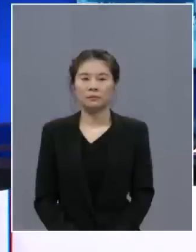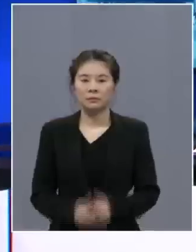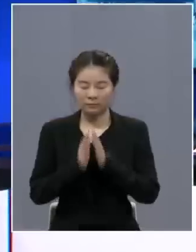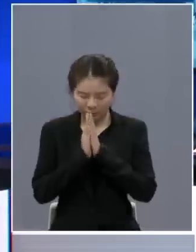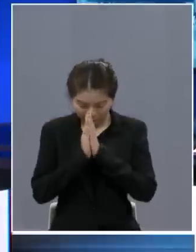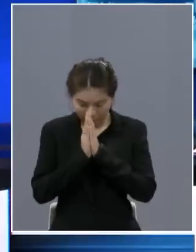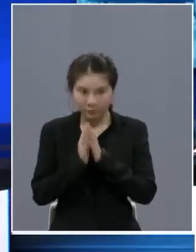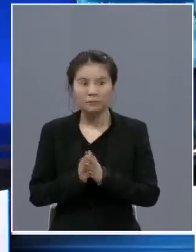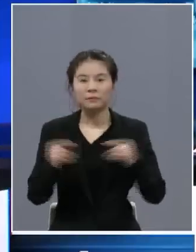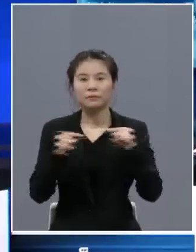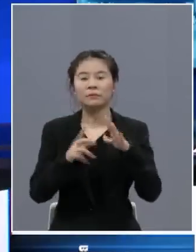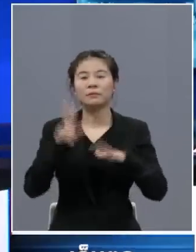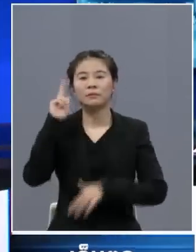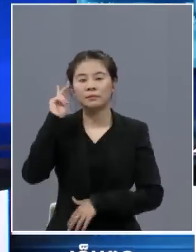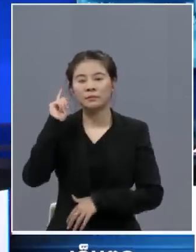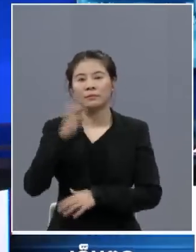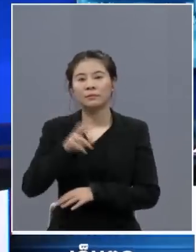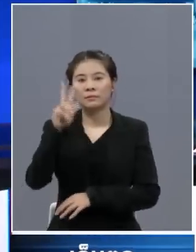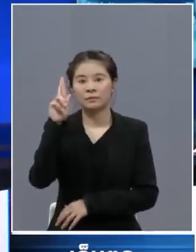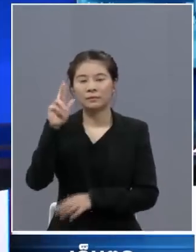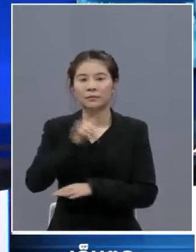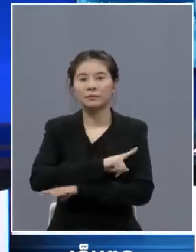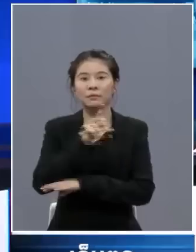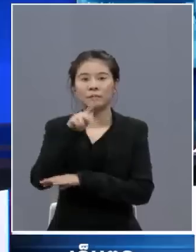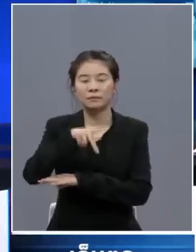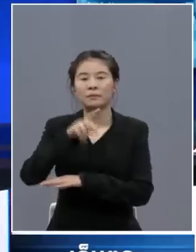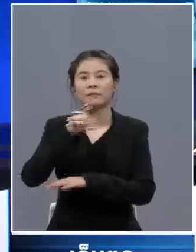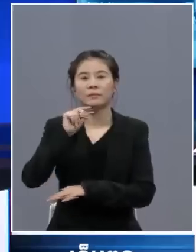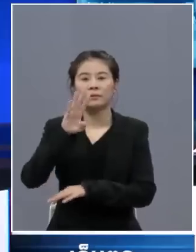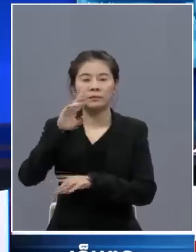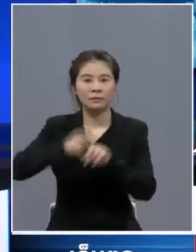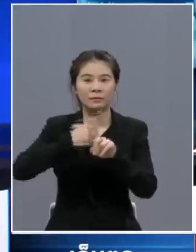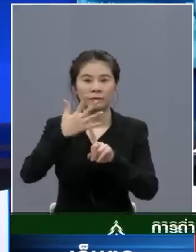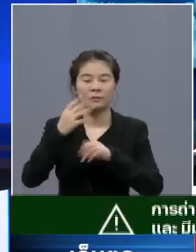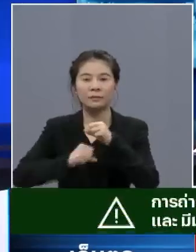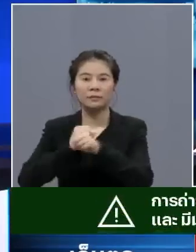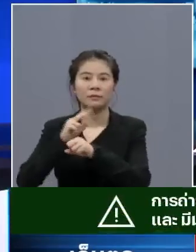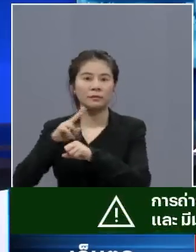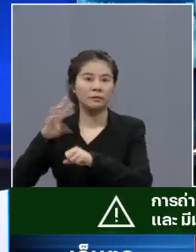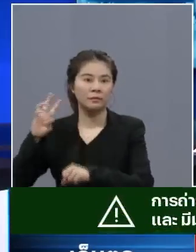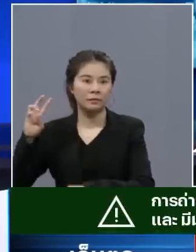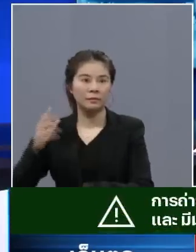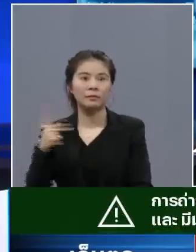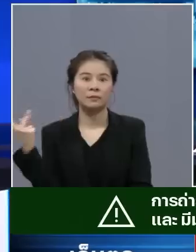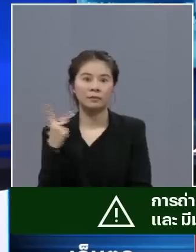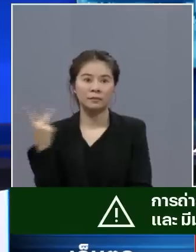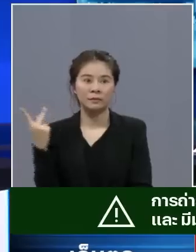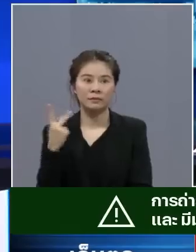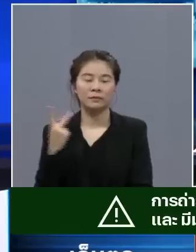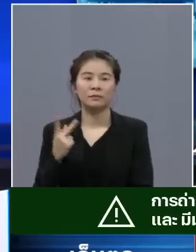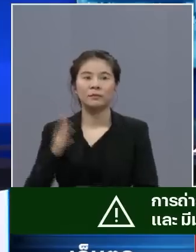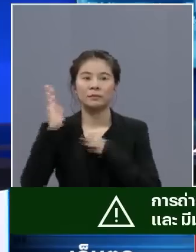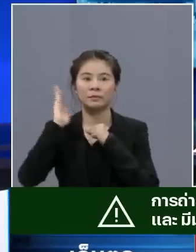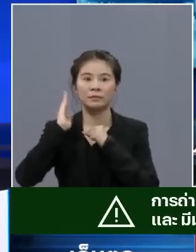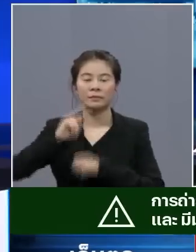ดีครับ สวัสดีครับติดตามเก็บตกจากเนชั่นนะครับวันนี้พุธ24พฤษภาคม2566นะครับเช่นเคยนะครับอยู่กับผมณัฐสรคุณคุณยศธีวัฒน์แล้วก็อาจ